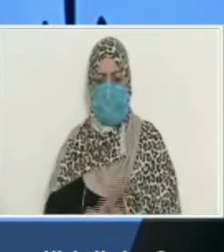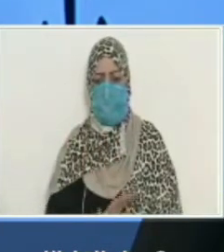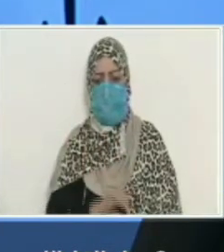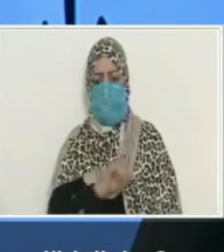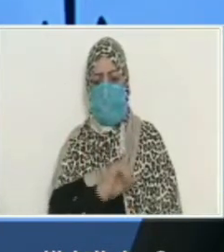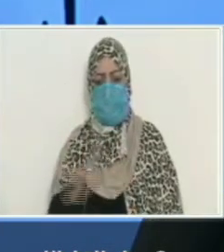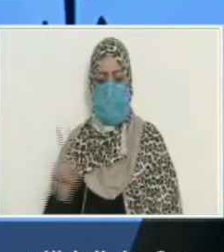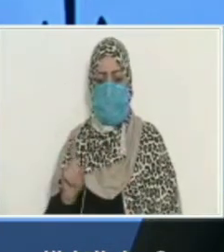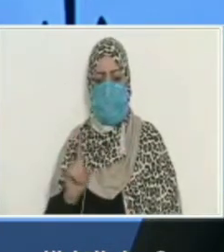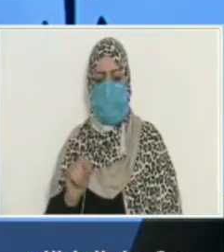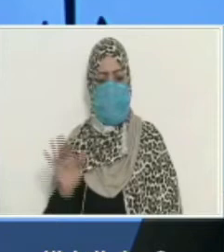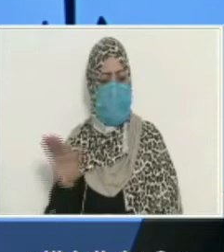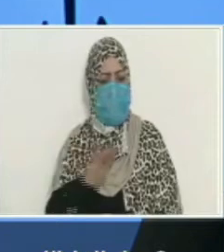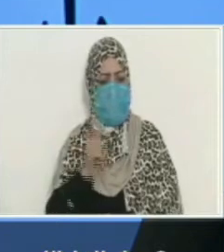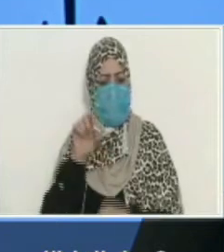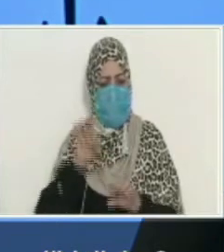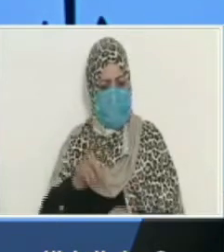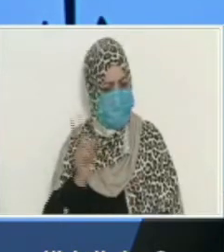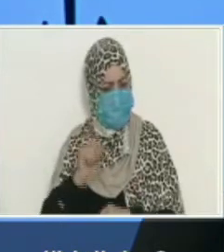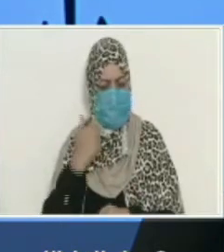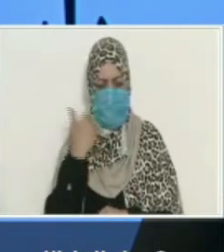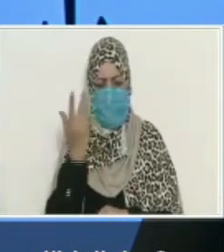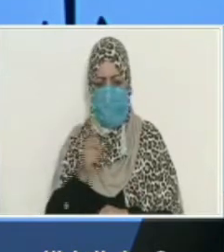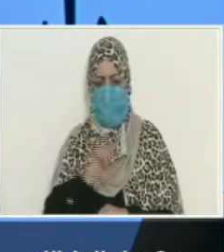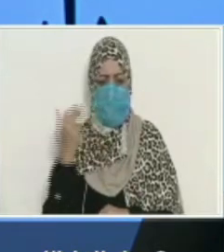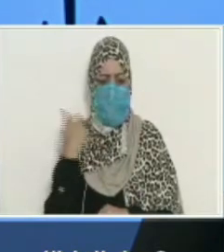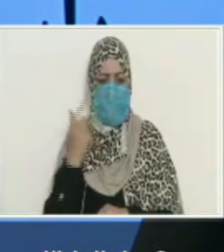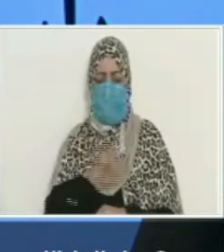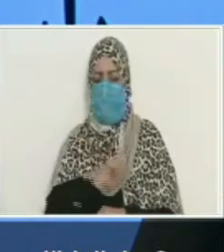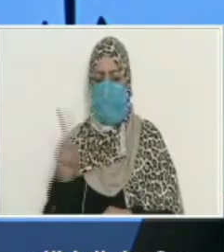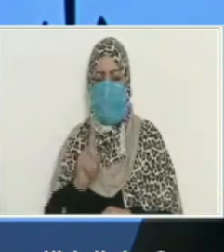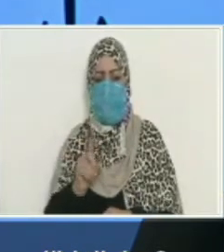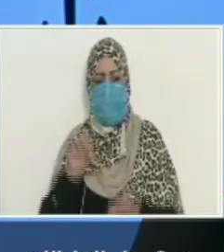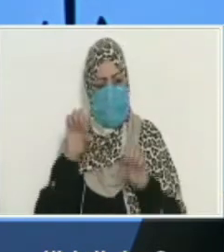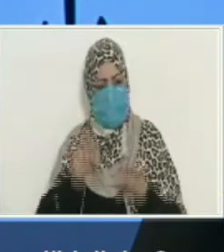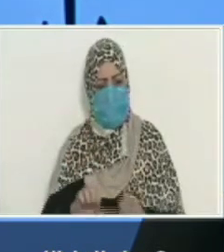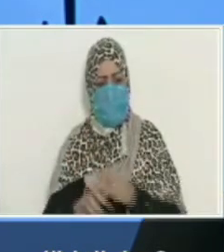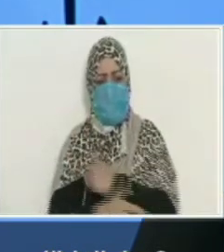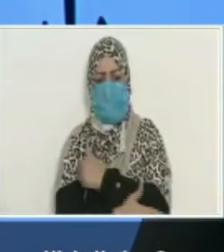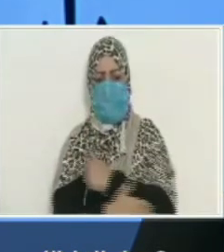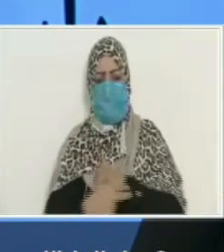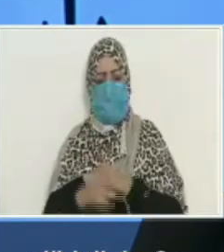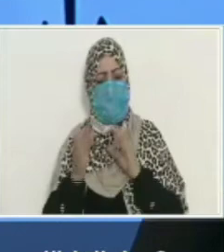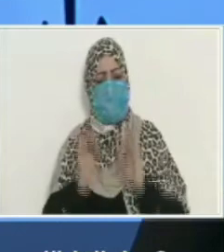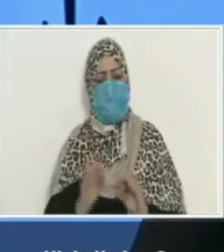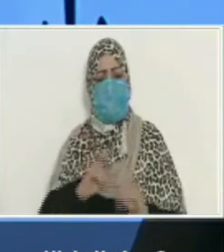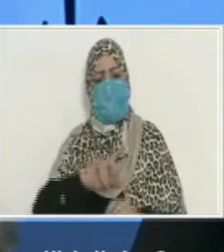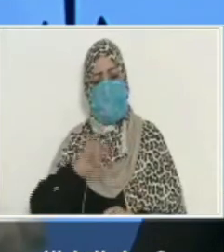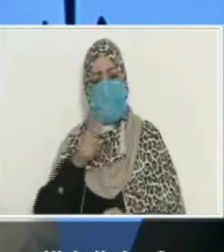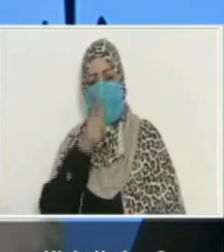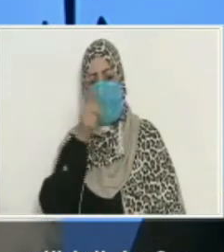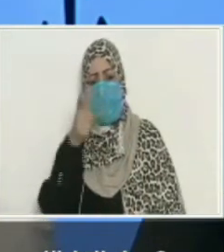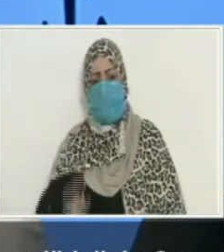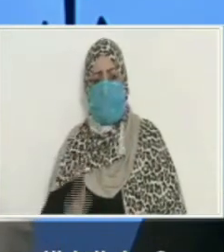القول الآخر، بل حتى يعني لو أراد أن يتبع القول بالبطلان يتبع فيما يأتي من